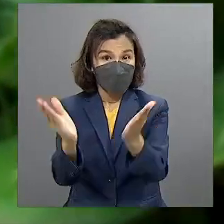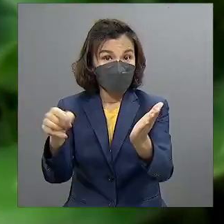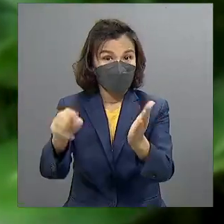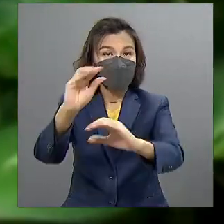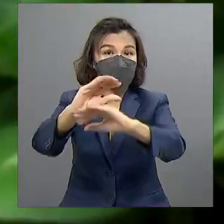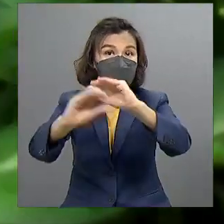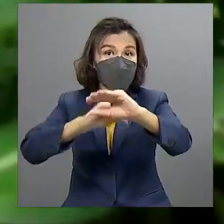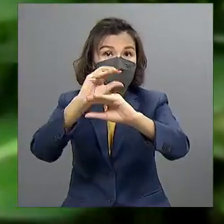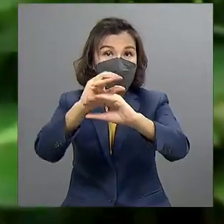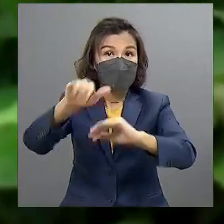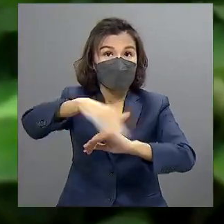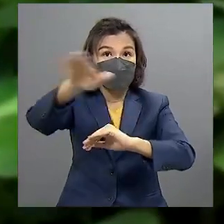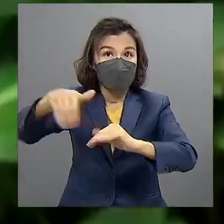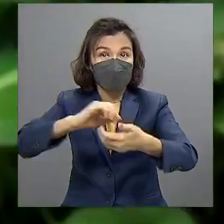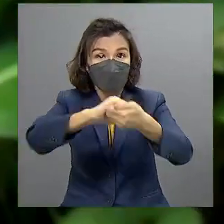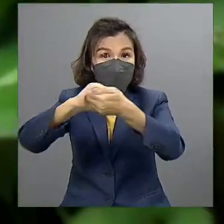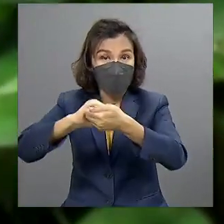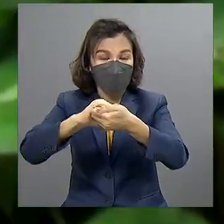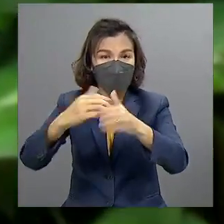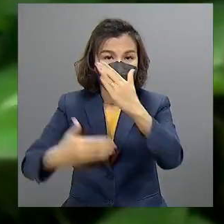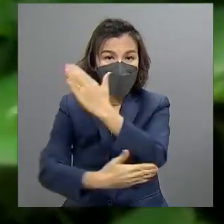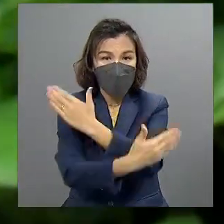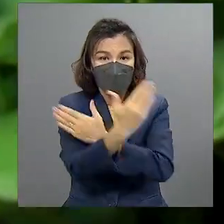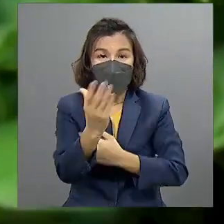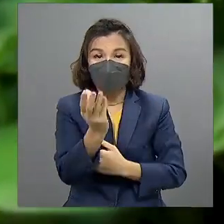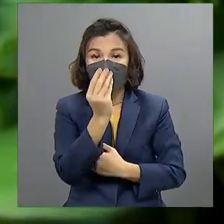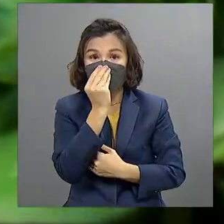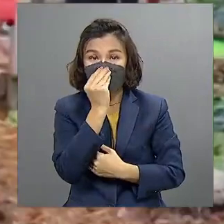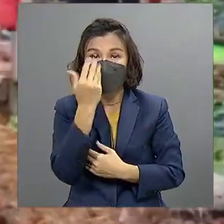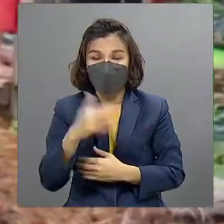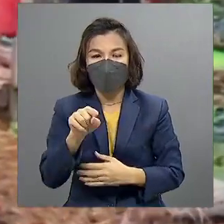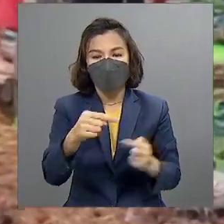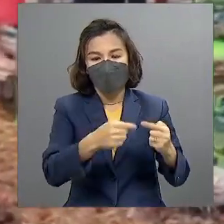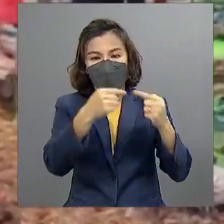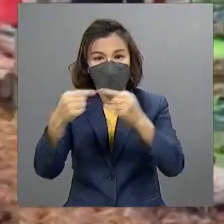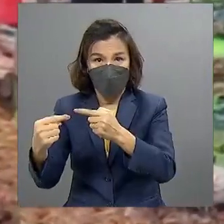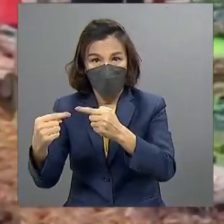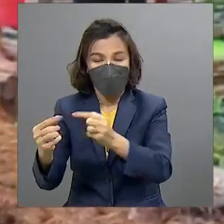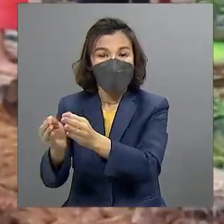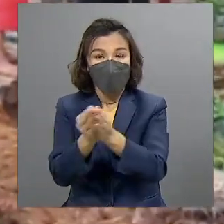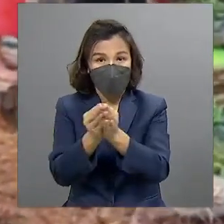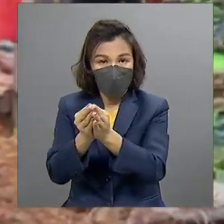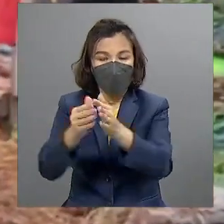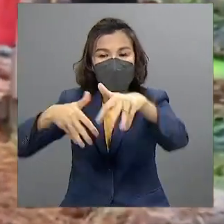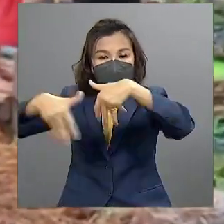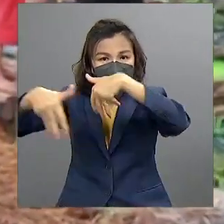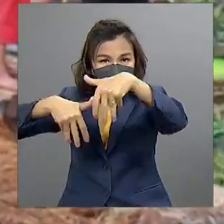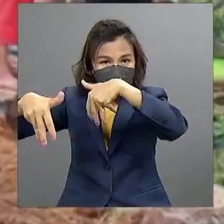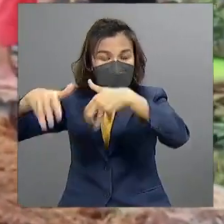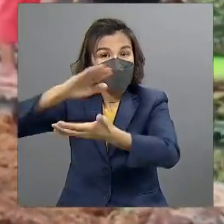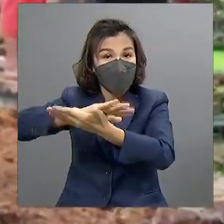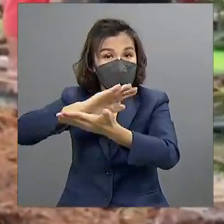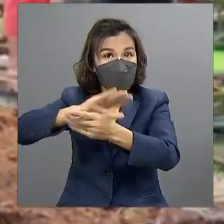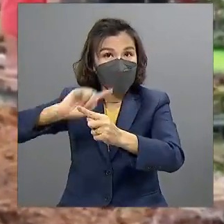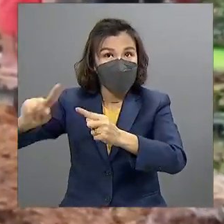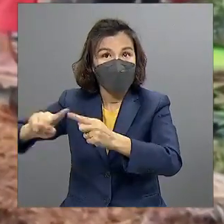ร่วมมือและก็โอกาสของการเรียนรู้และสามารถขยายผลไปยังครัวเรือนและชุมชนนำไปสู่ความพอเพียงต